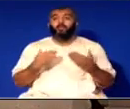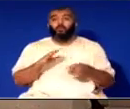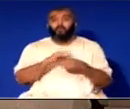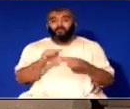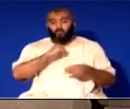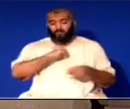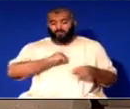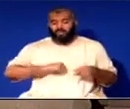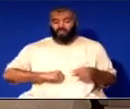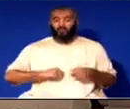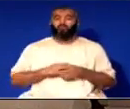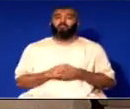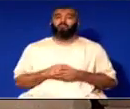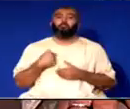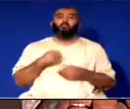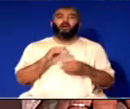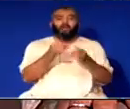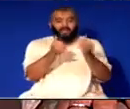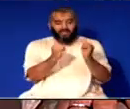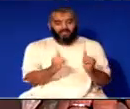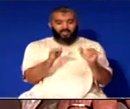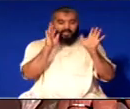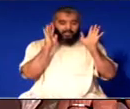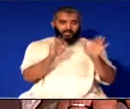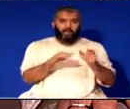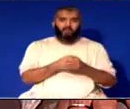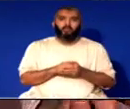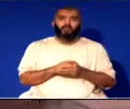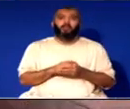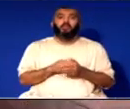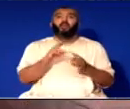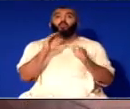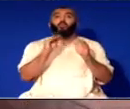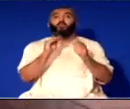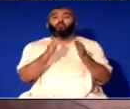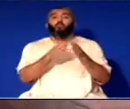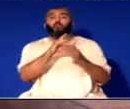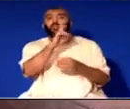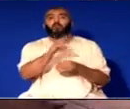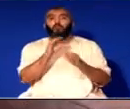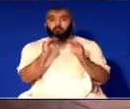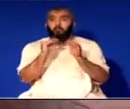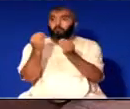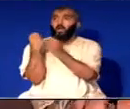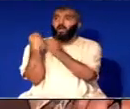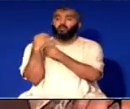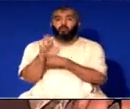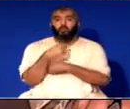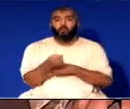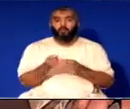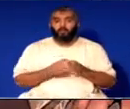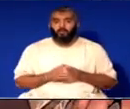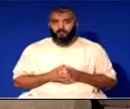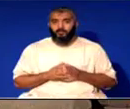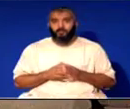يكتب لي الشروط نعم نعم نعم نعم يكتب لها إن شاء الله تعالى نعم أن الإنسان يصلي قائم وإذا ما قدرش يصلي قاعد. شكرا